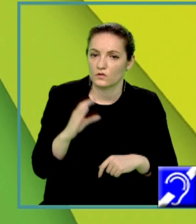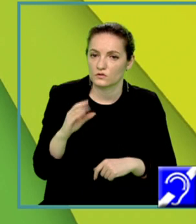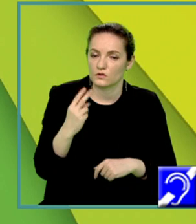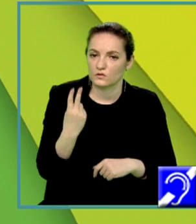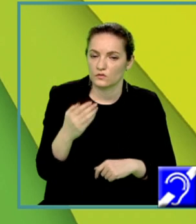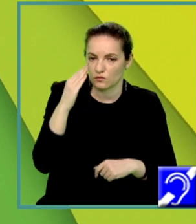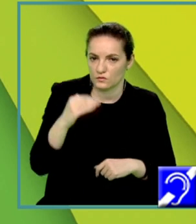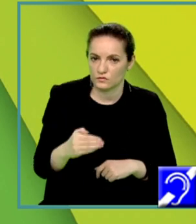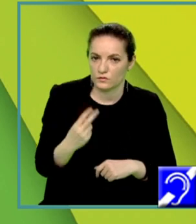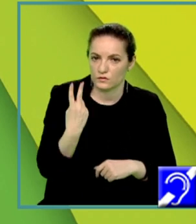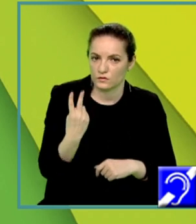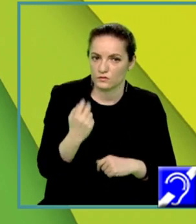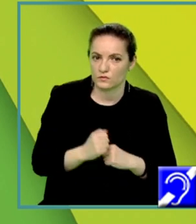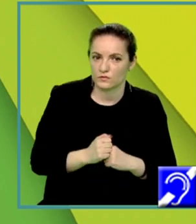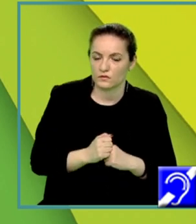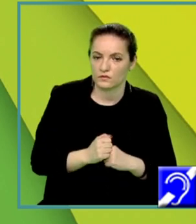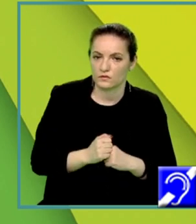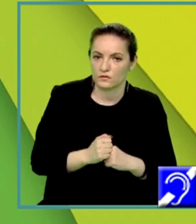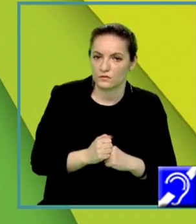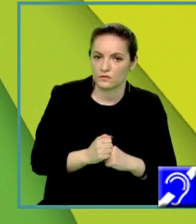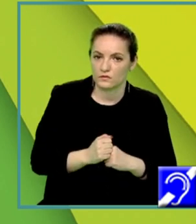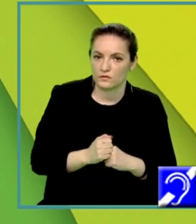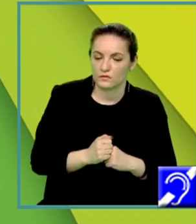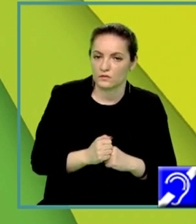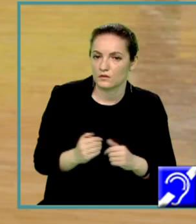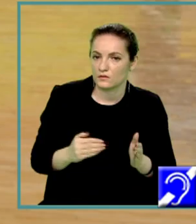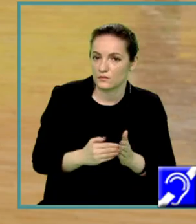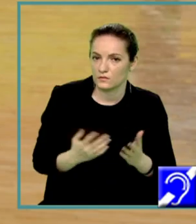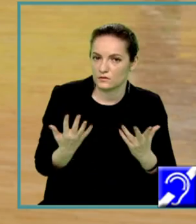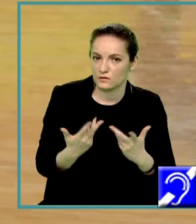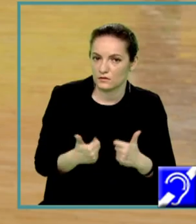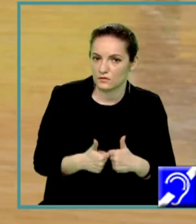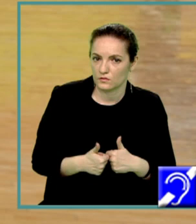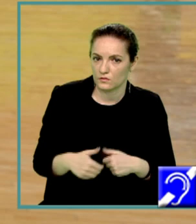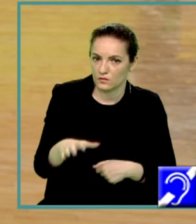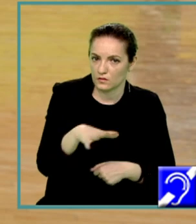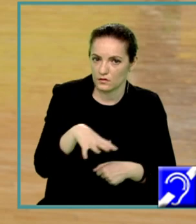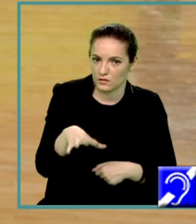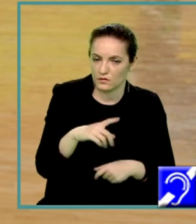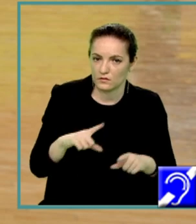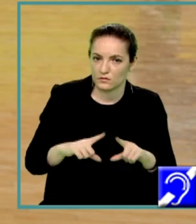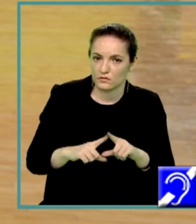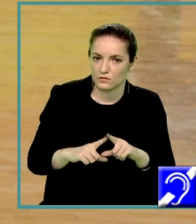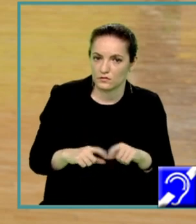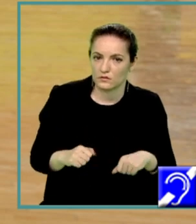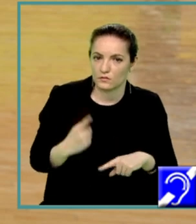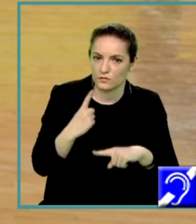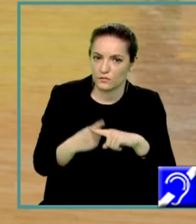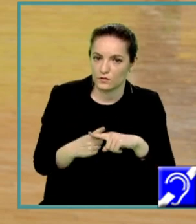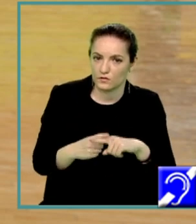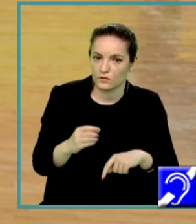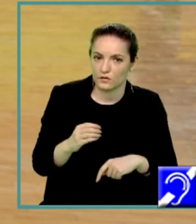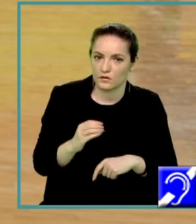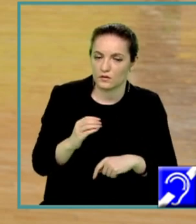2 supra 2. De aceea, vom calcula area triunghiului ca fiind produsul dintre